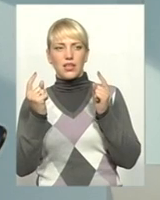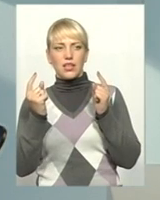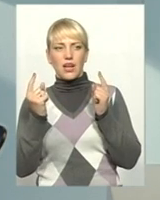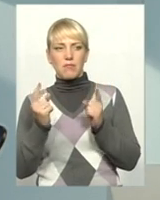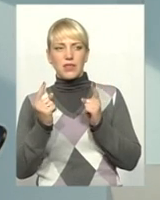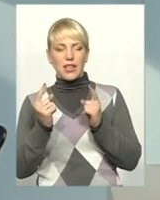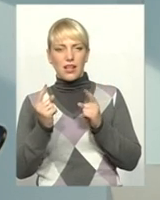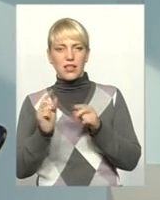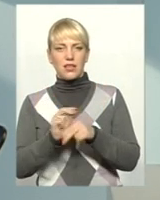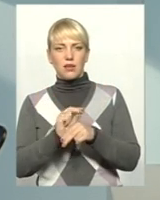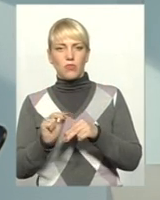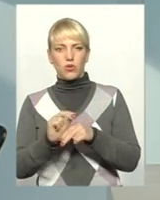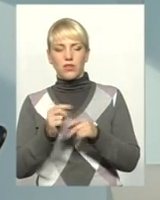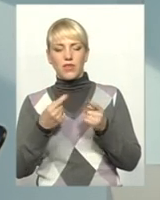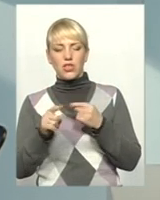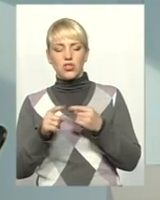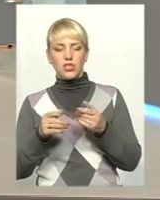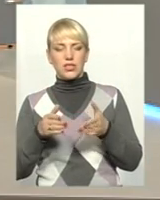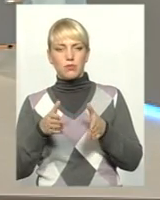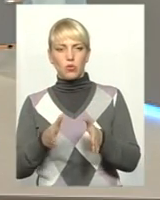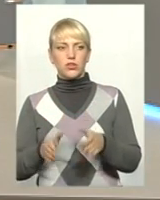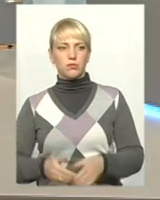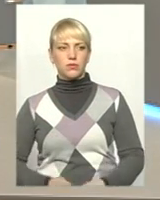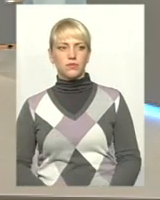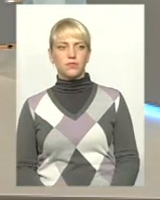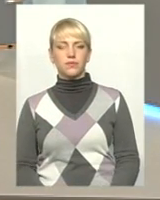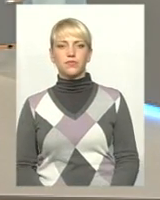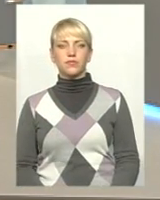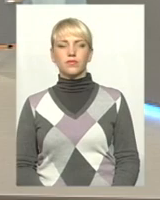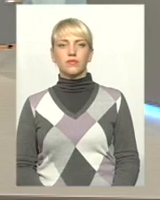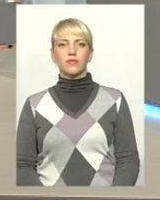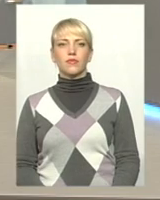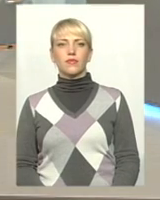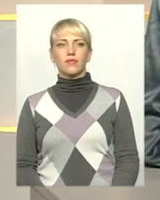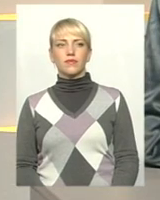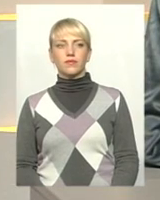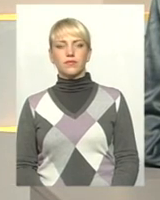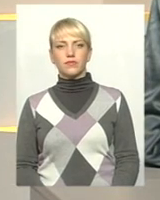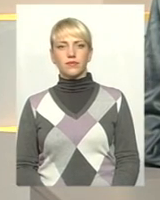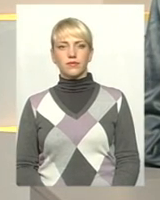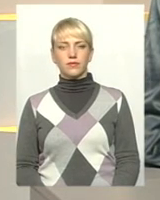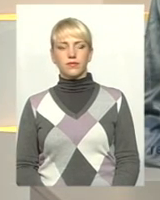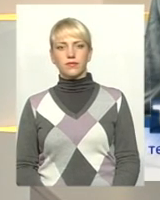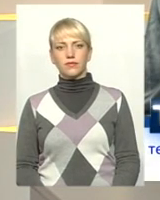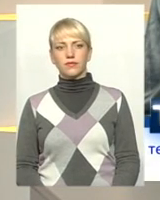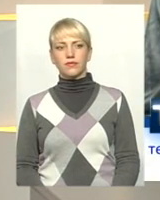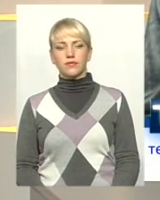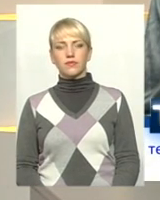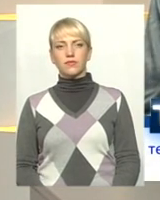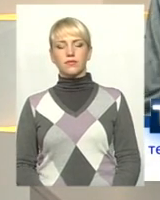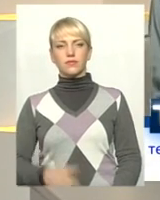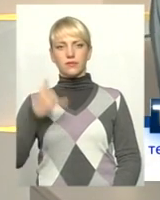чим робити капітальний ремонт в інший спосіб. Чи капітальний ремонт в інший спосіб. Дякую за відповідь. 61 90 60.